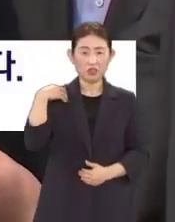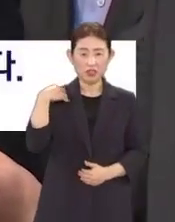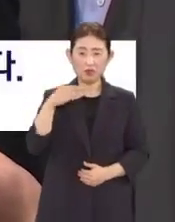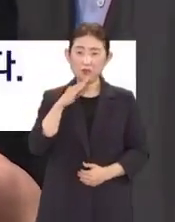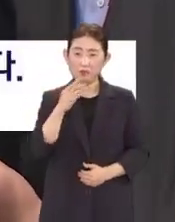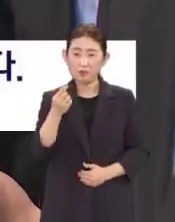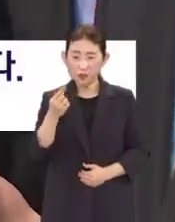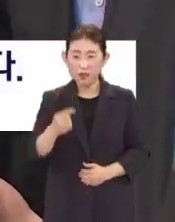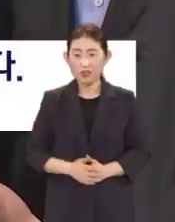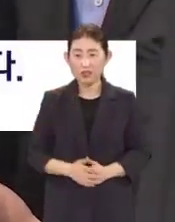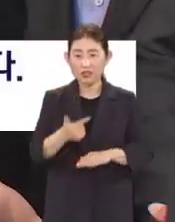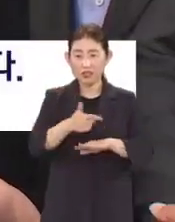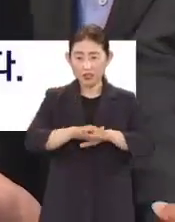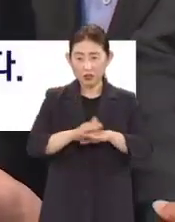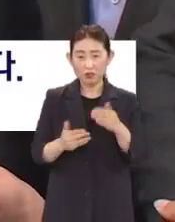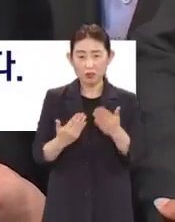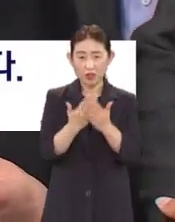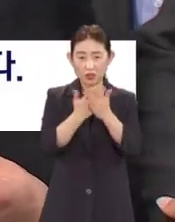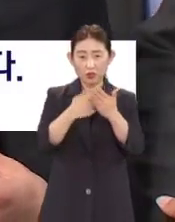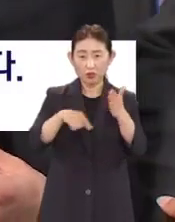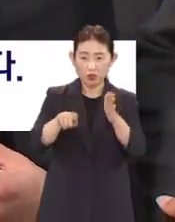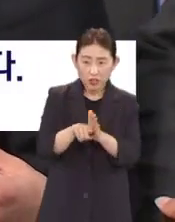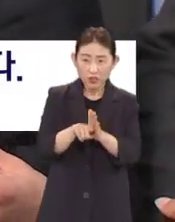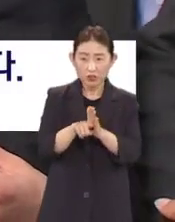열심히 잘 지원하도록 하겠습니다